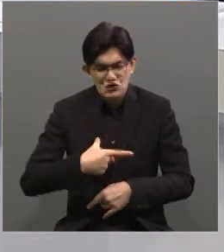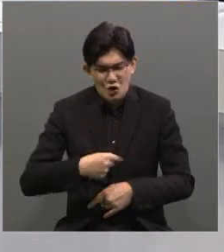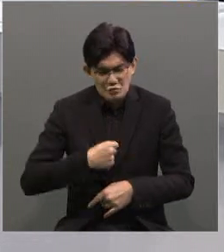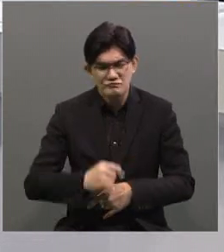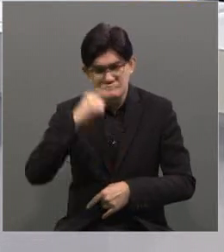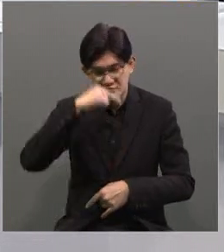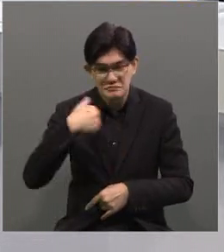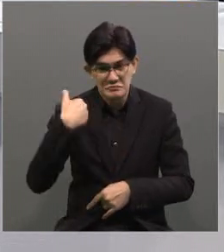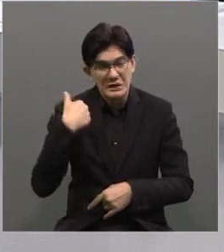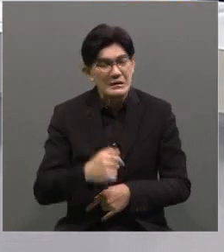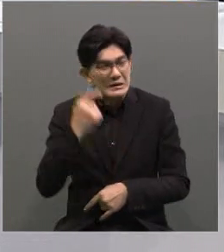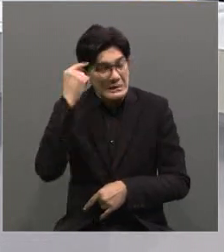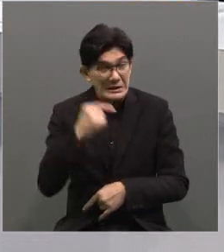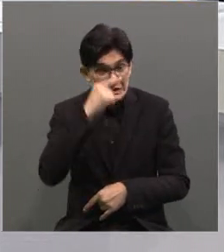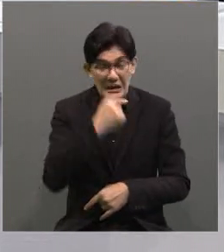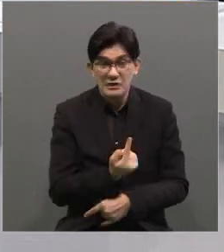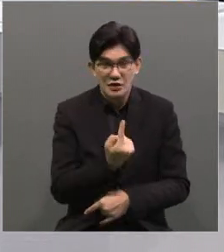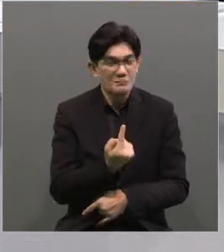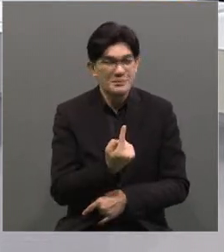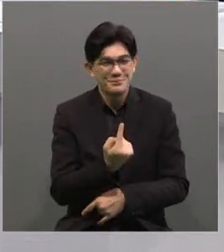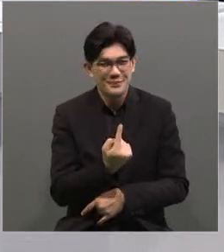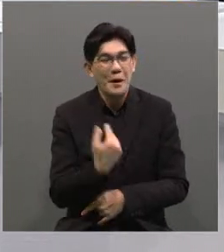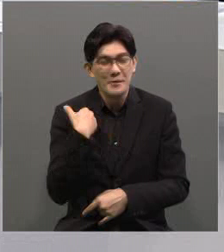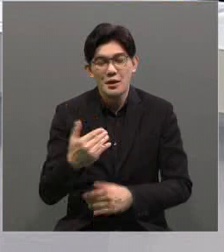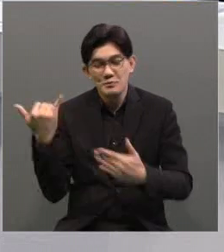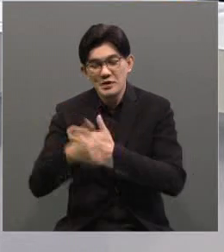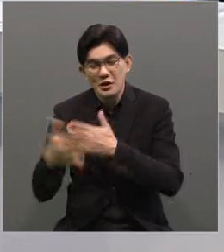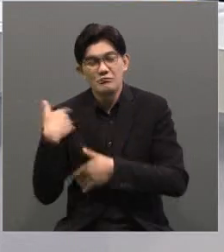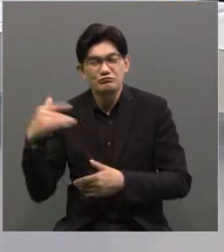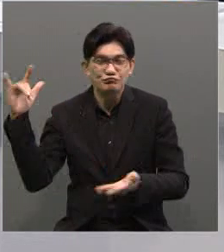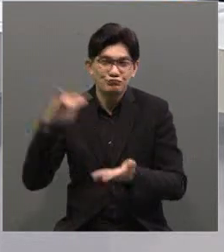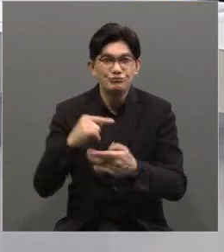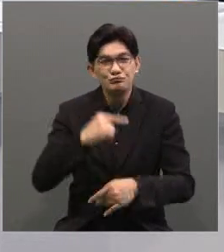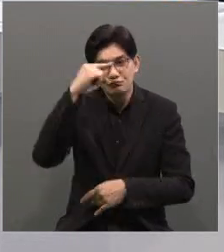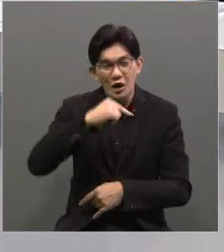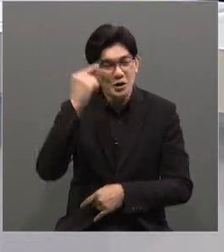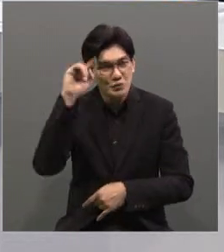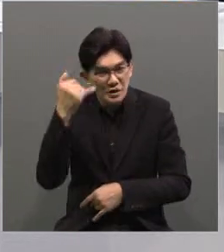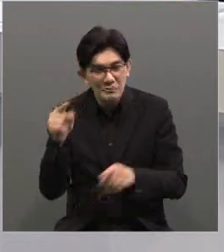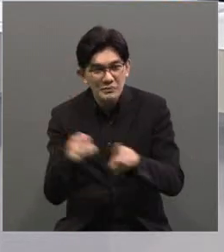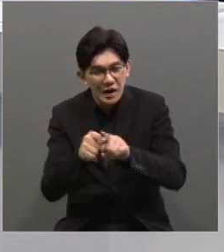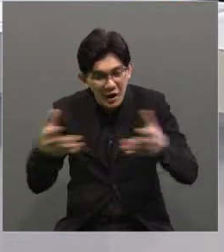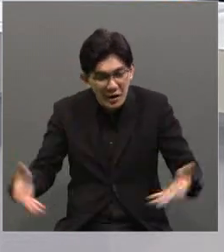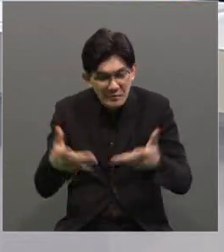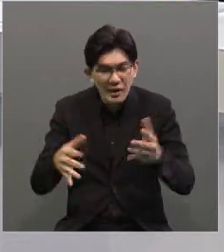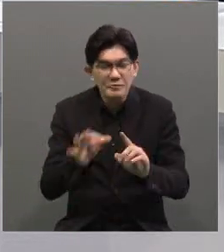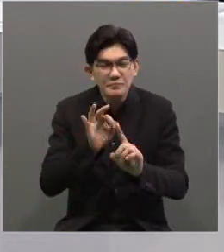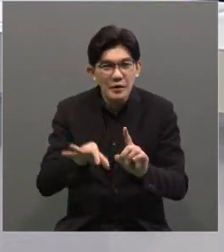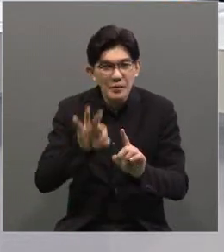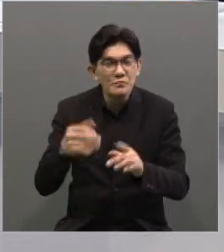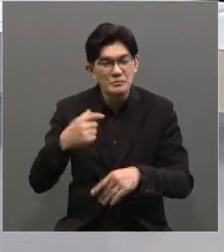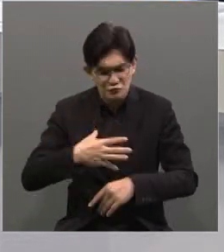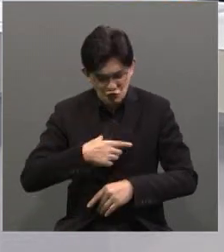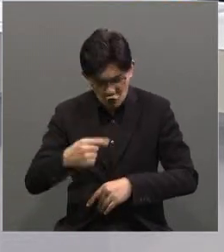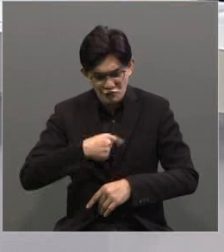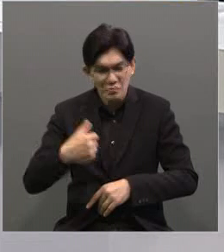ของคนไทยเลยแต่ไม่เฉพาะชาวไทยทั้งเท่านั้นนะชาวต่างชาติมาเที่ยวบ้านเรารู้จักผัดกะเพราก็อุ๊ยอร่อยติดใจ